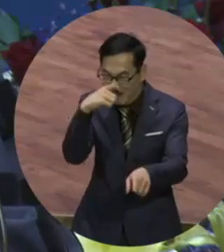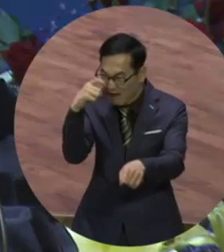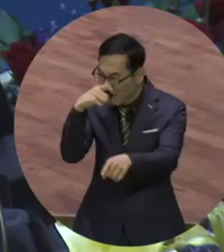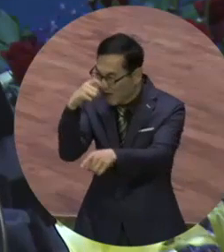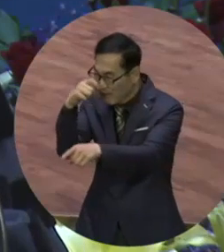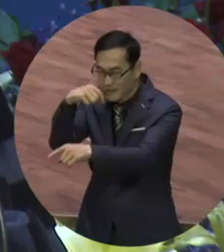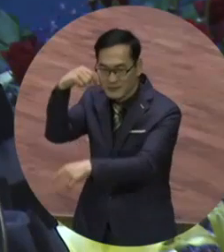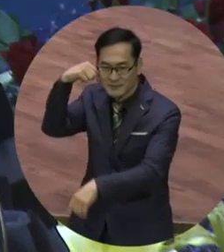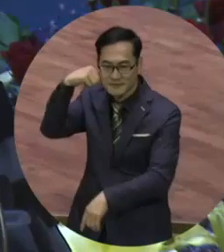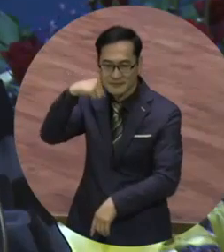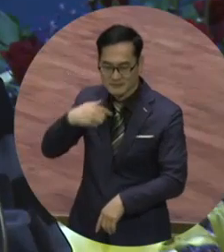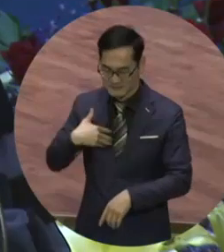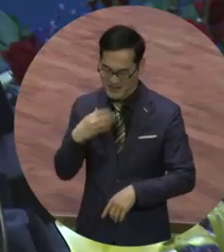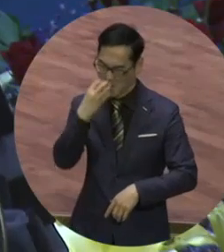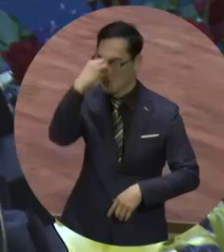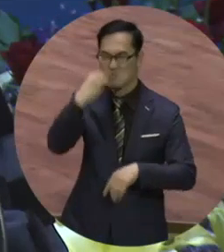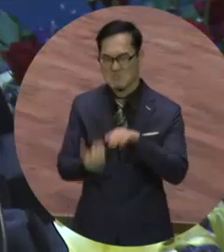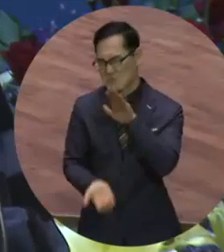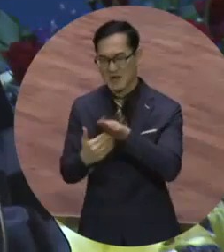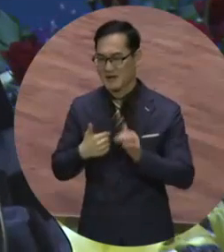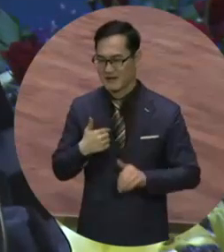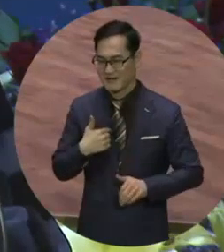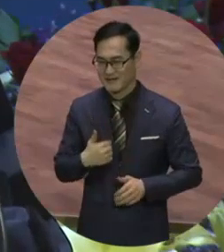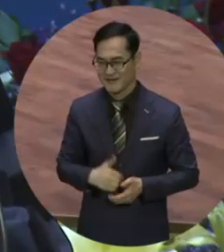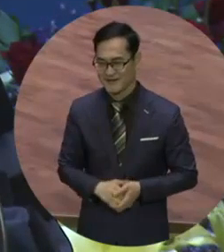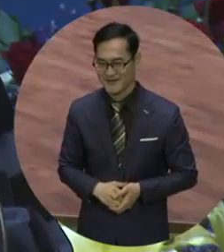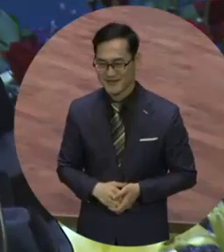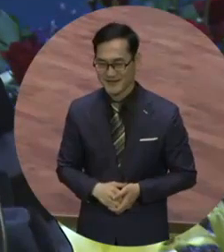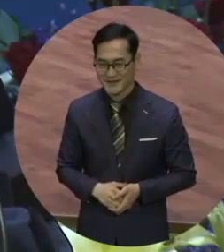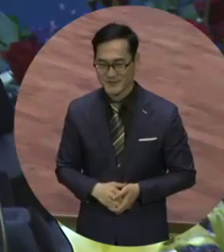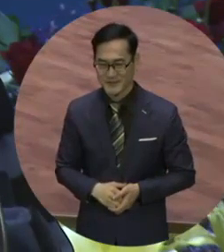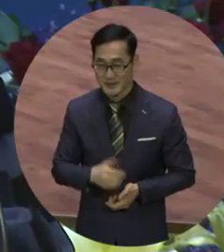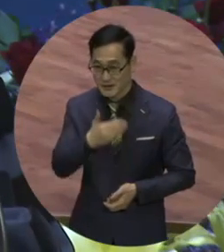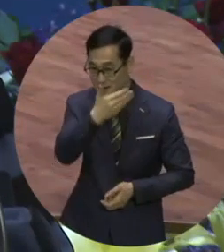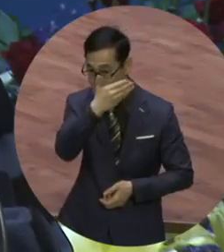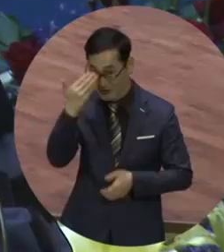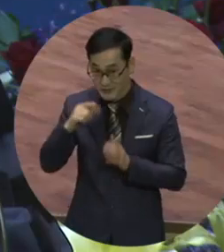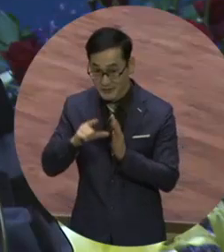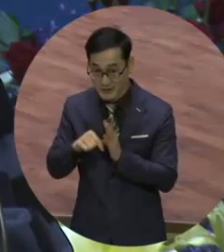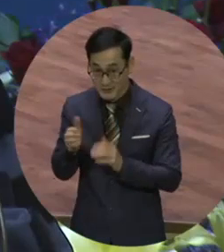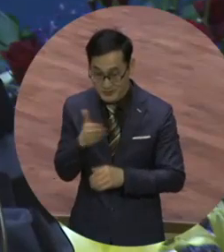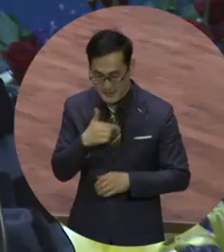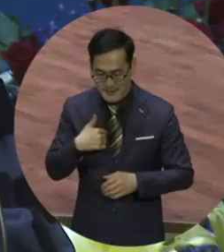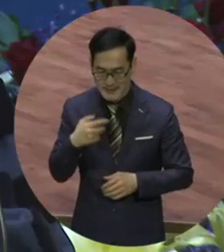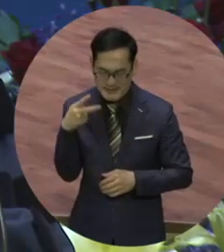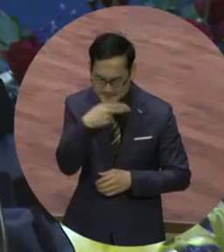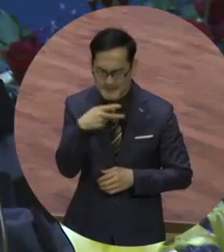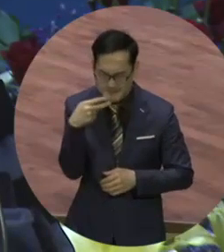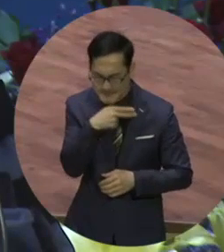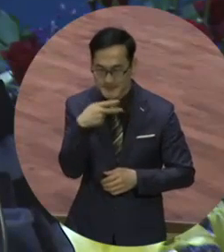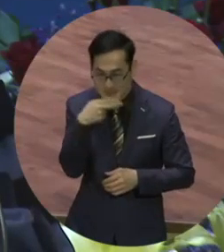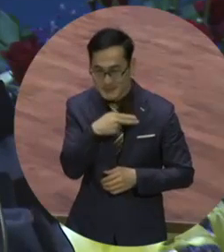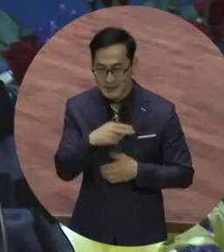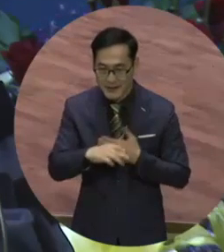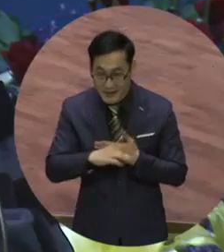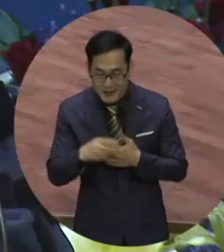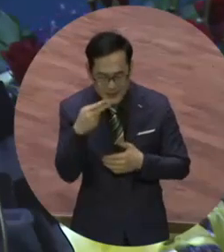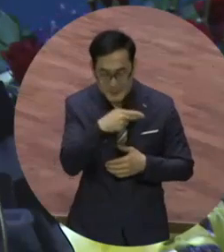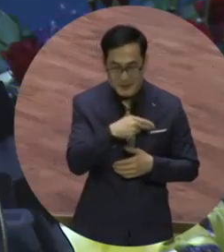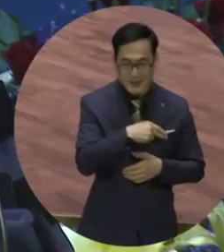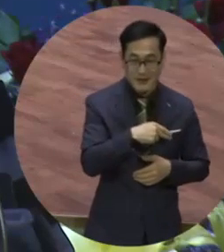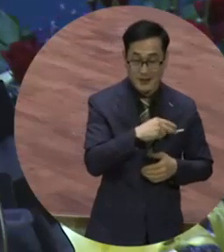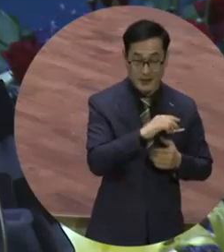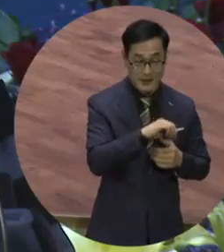얼마나 교만했던 제가 이 청년 때부터 했는데요. 딱 산에서 금식하고 들어오면 목사도 우습게 보여요.